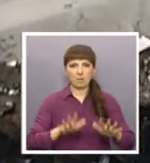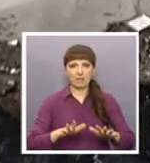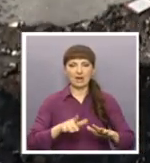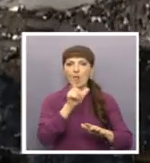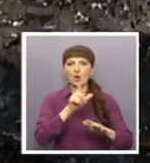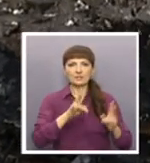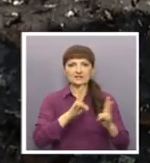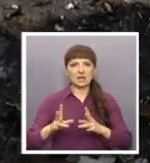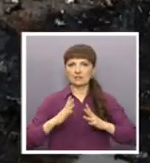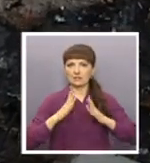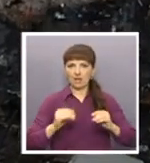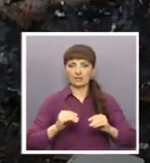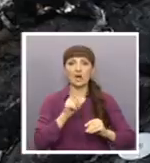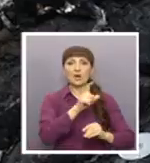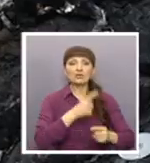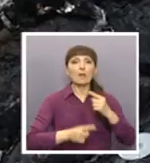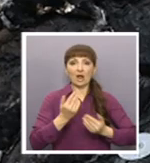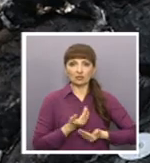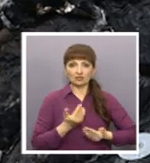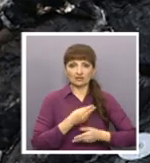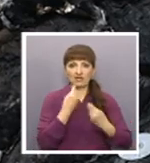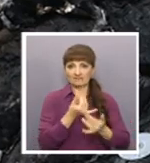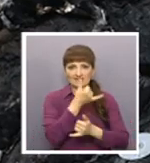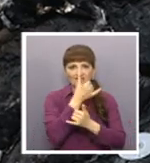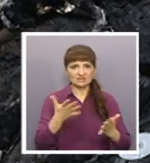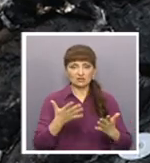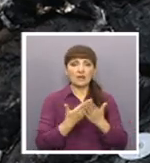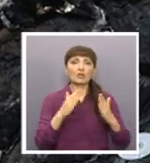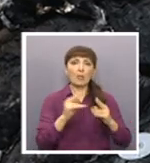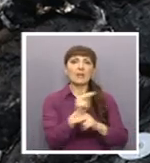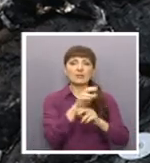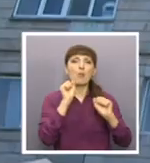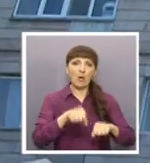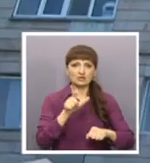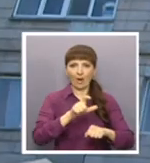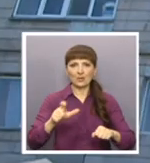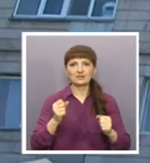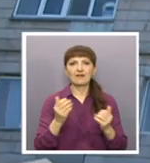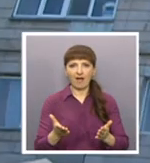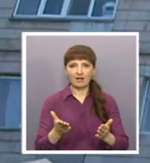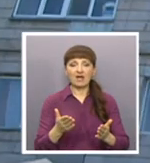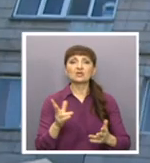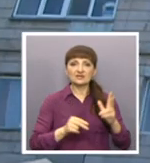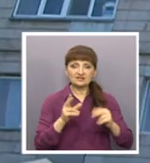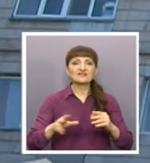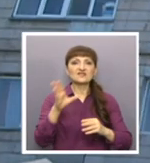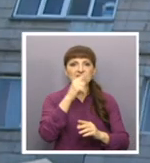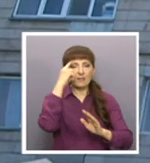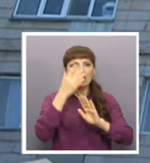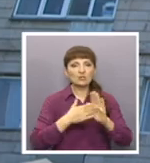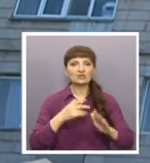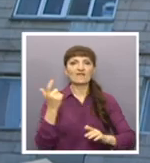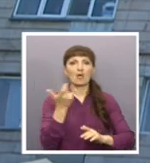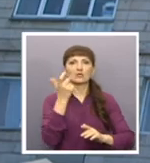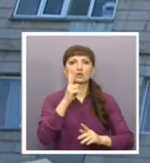не люди. Ведь вернуть человеческую жизнь нельзя, как отремонтировать обгорелое жилье. Остается надеяться, что это поймут все владельцы